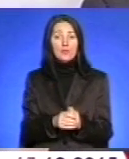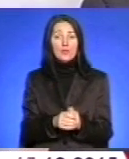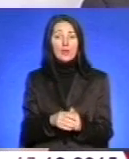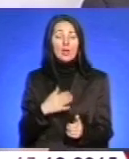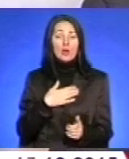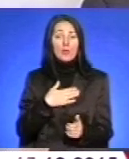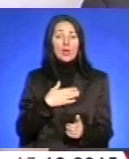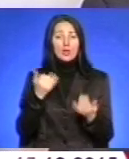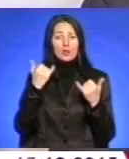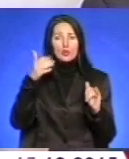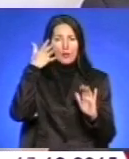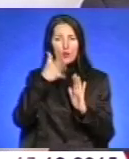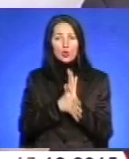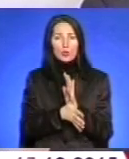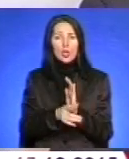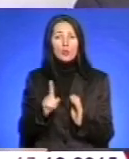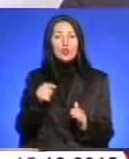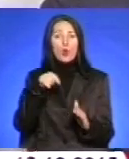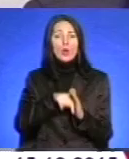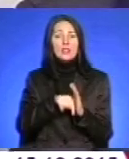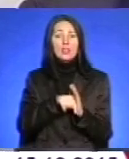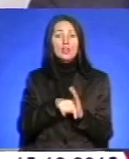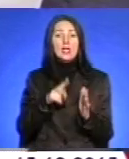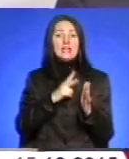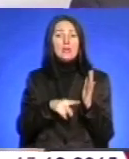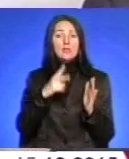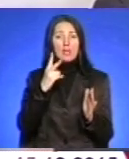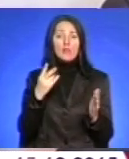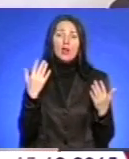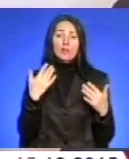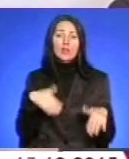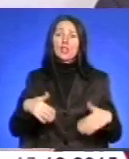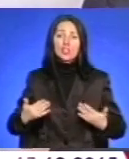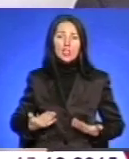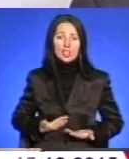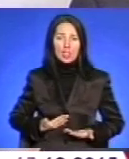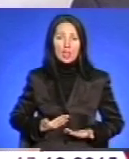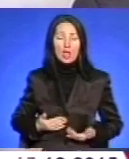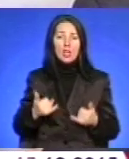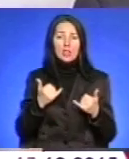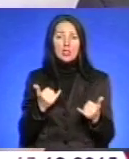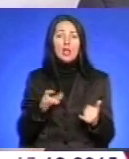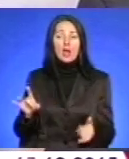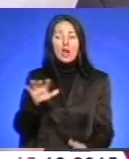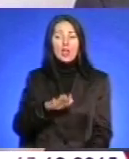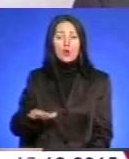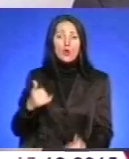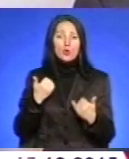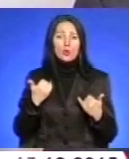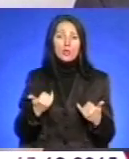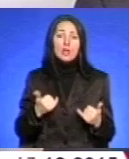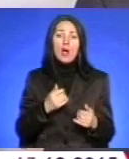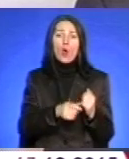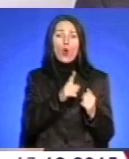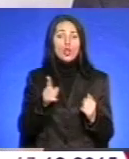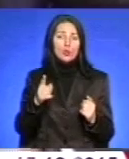Ми чудово розуміємо, що означає 72 втрачених життя в цілому для регіону і для кожної з їхніх